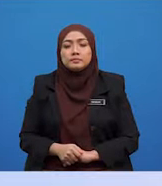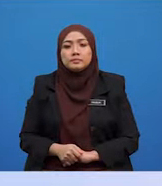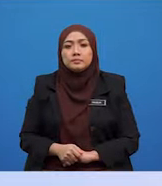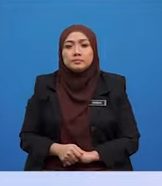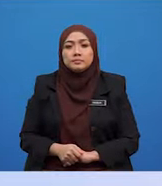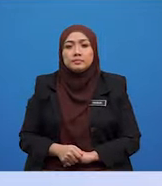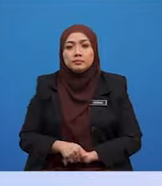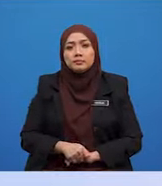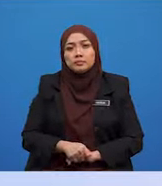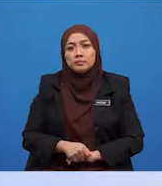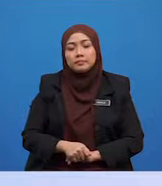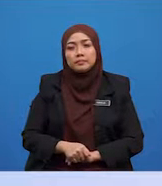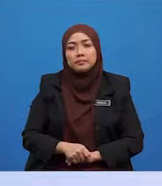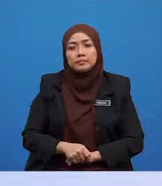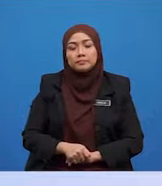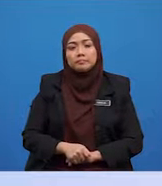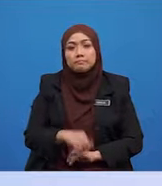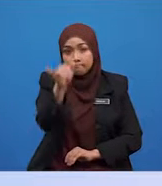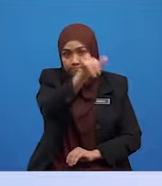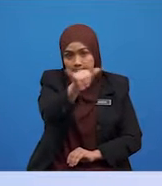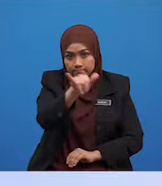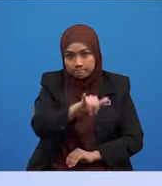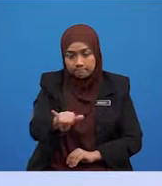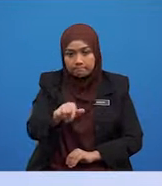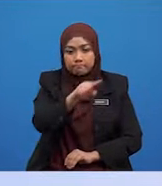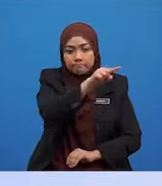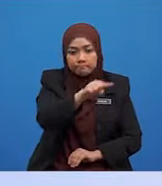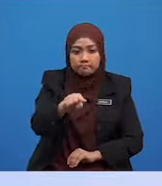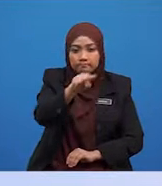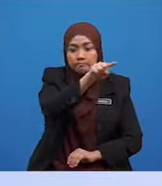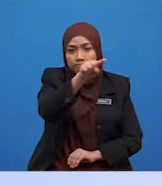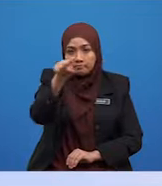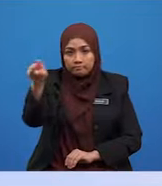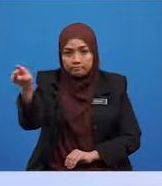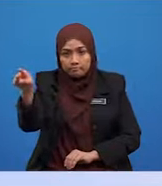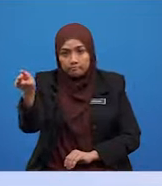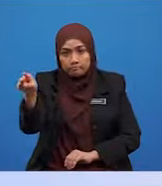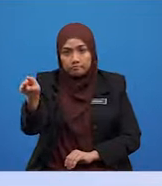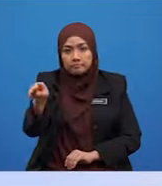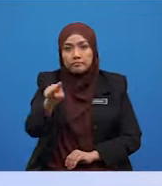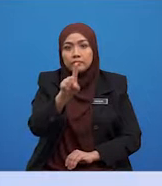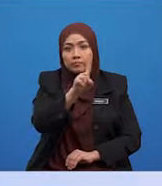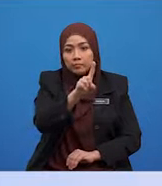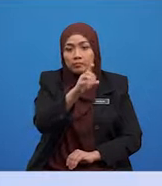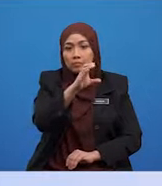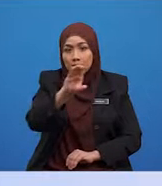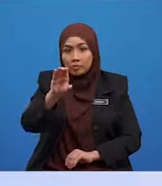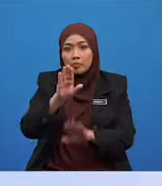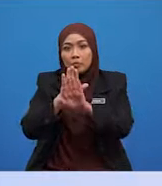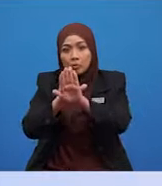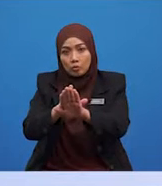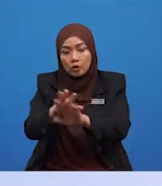Seterusnya, SN sama dengan punca kuasa 2, 100